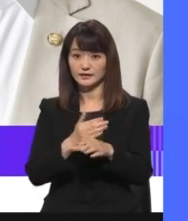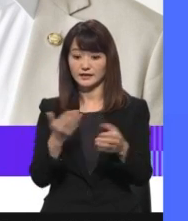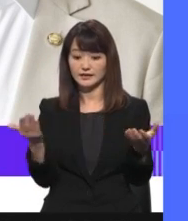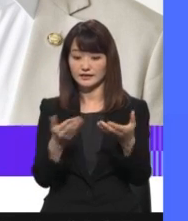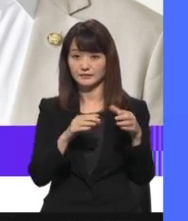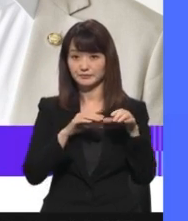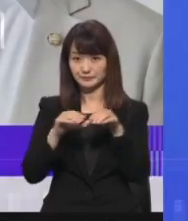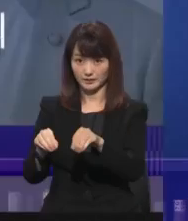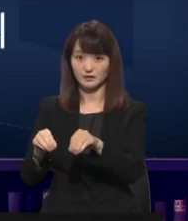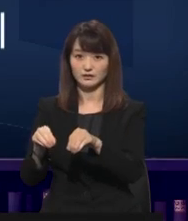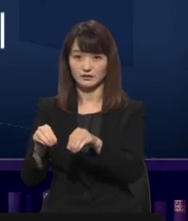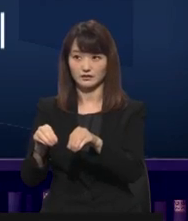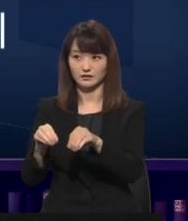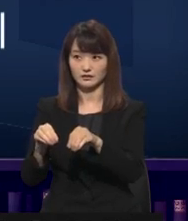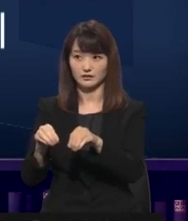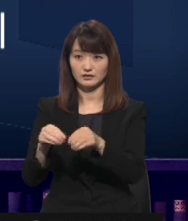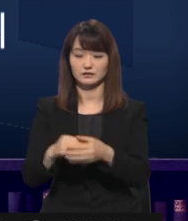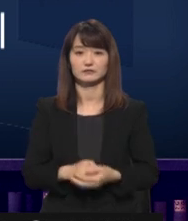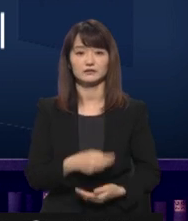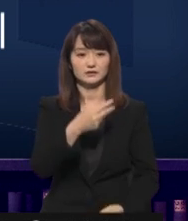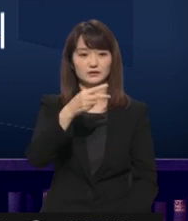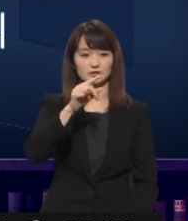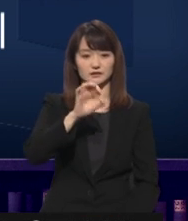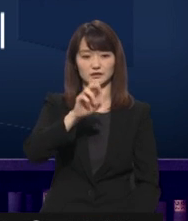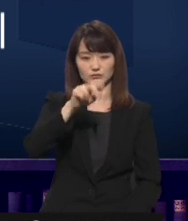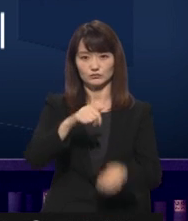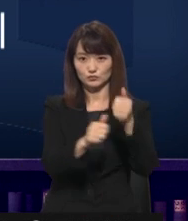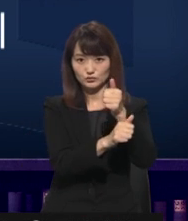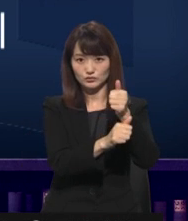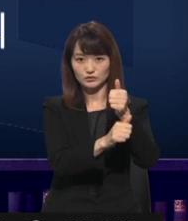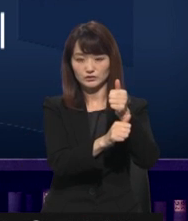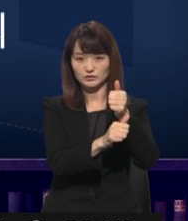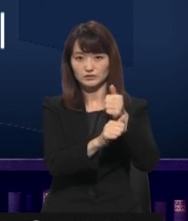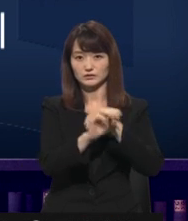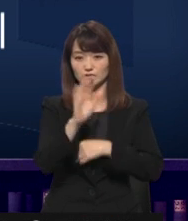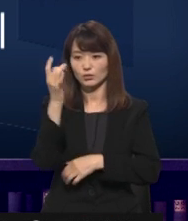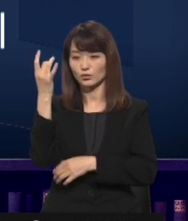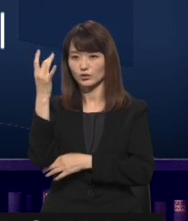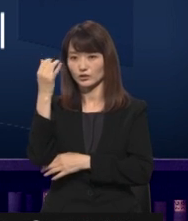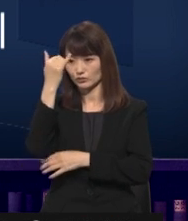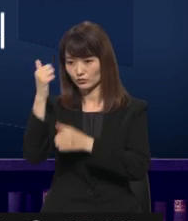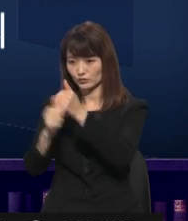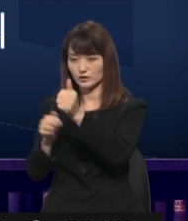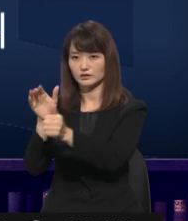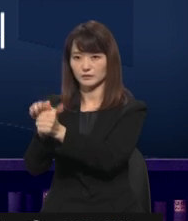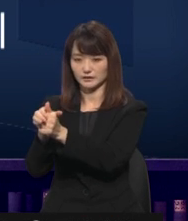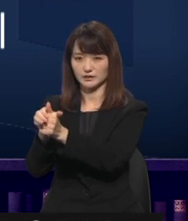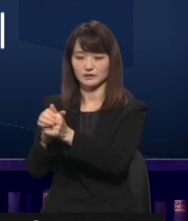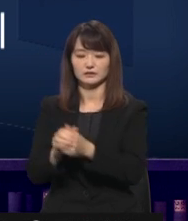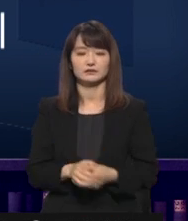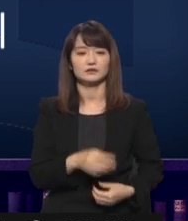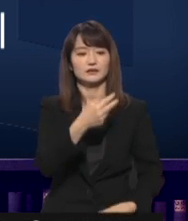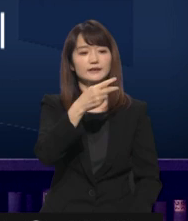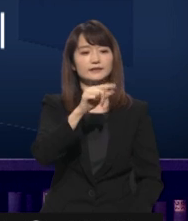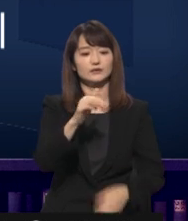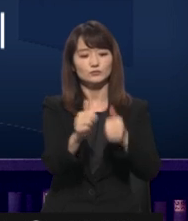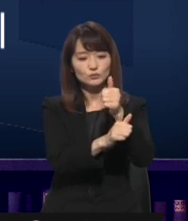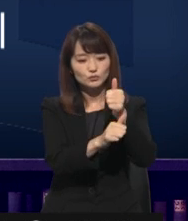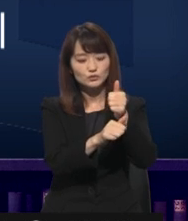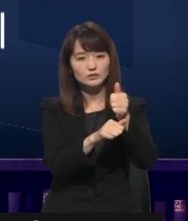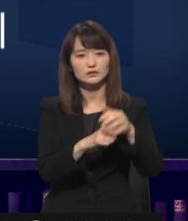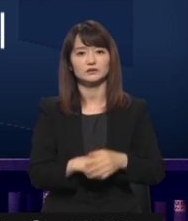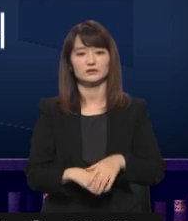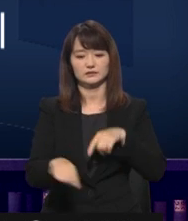되는데 장무 에서 원래는 윤리 심판 위에선 윤리 시판 원 이었는데 당 무 위해서 꼭 정치 탐 때문에